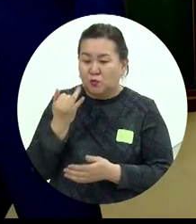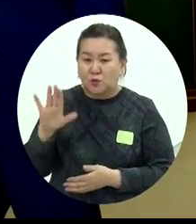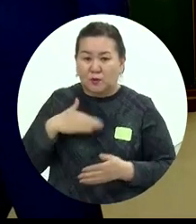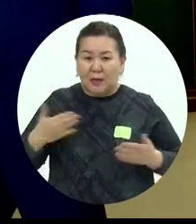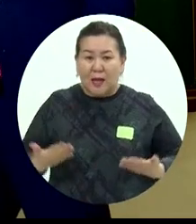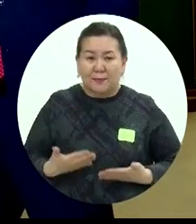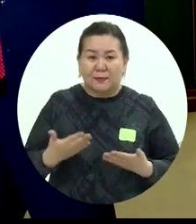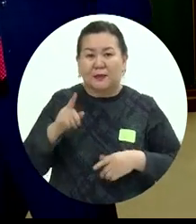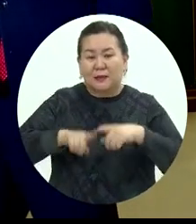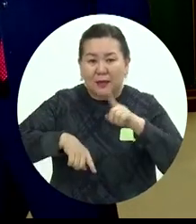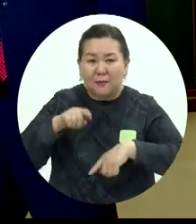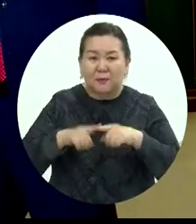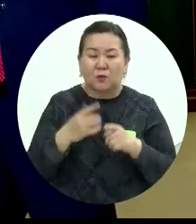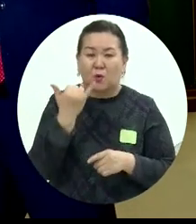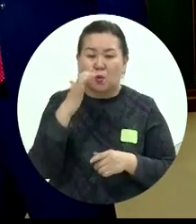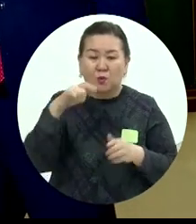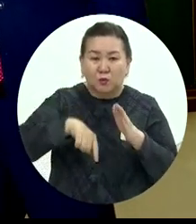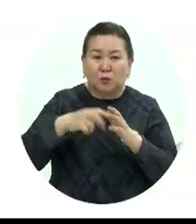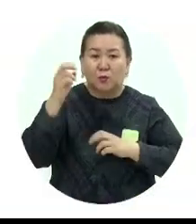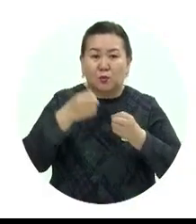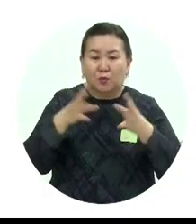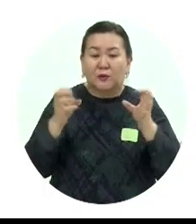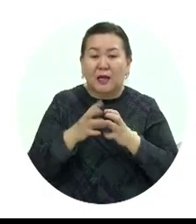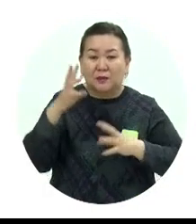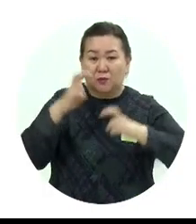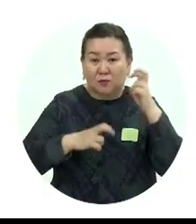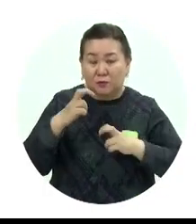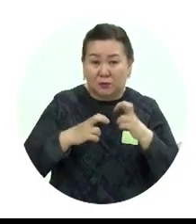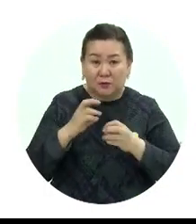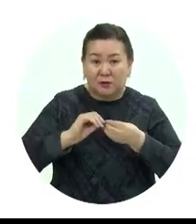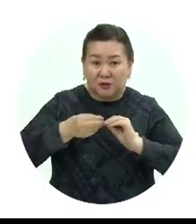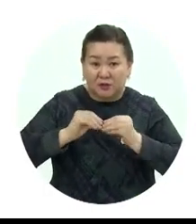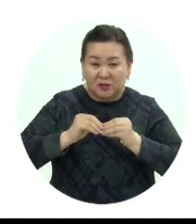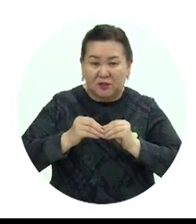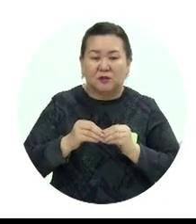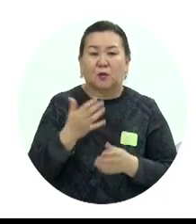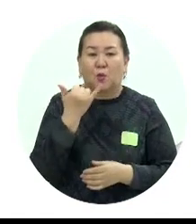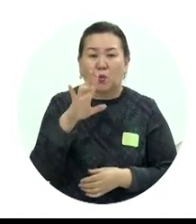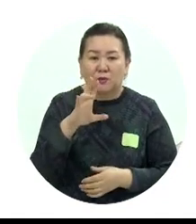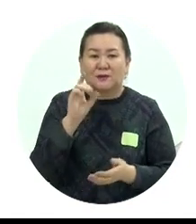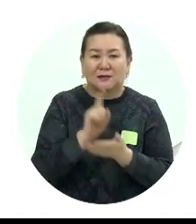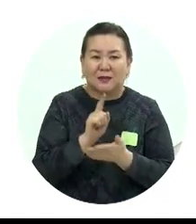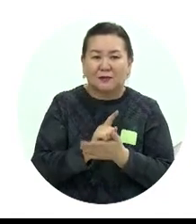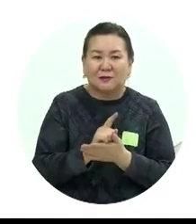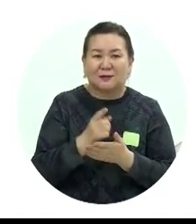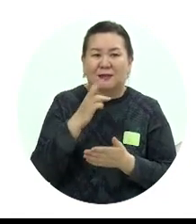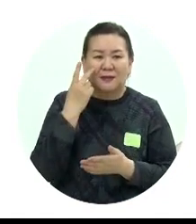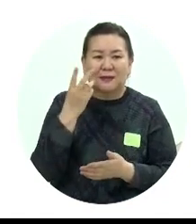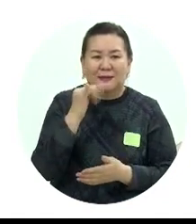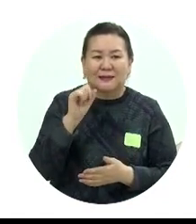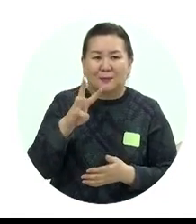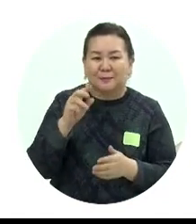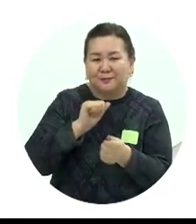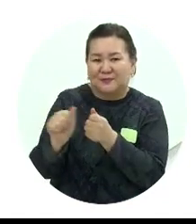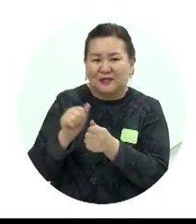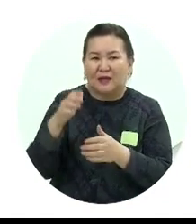уснаас өөр за ямар нэгэн төрлийн бүтээгдэхүүн үйлдвэрлэхэд зарцуулагдж байгаа усны хэмжээг бол одоо дам зарцуулагдсан ус гэж нэрлэх нь